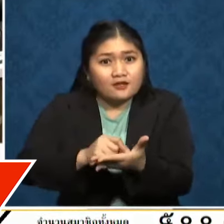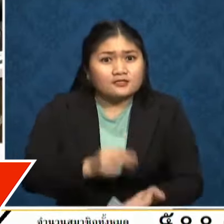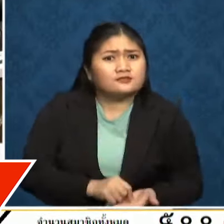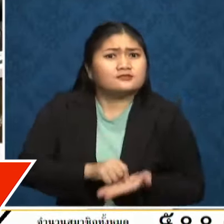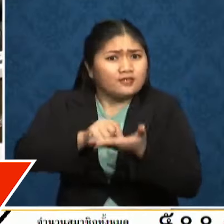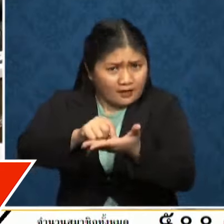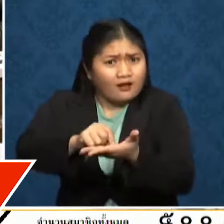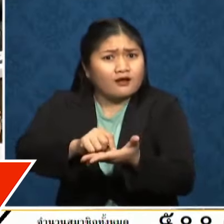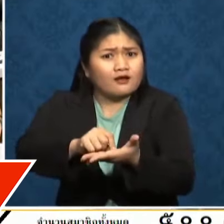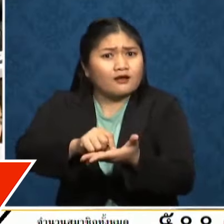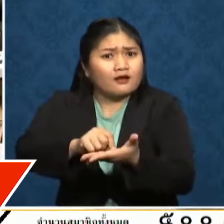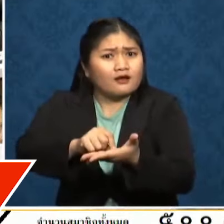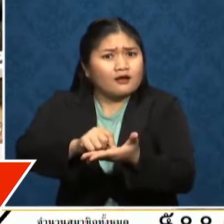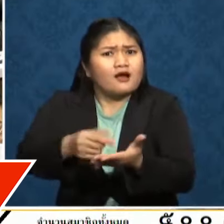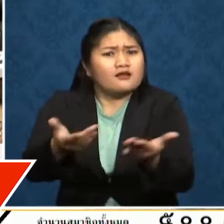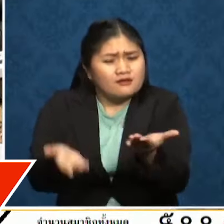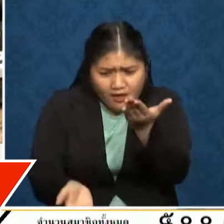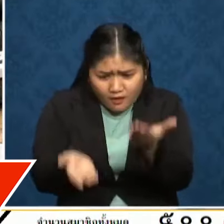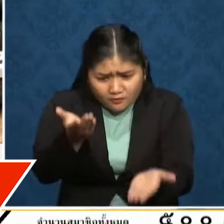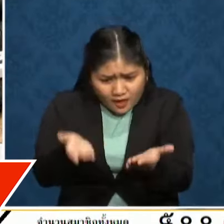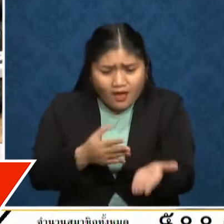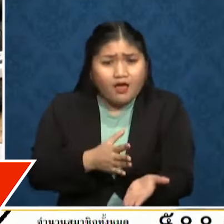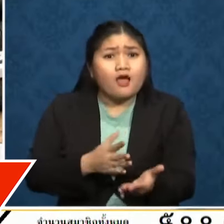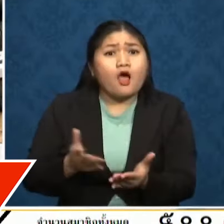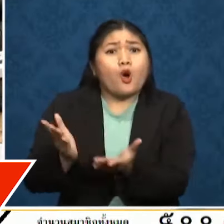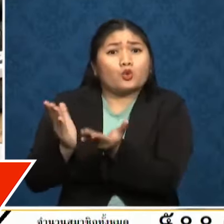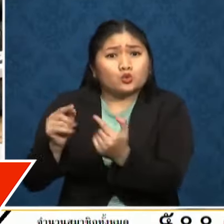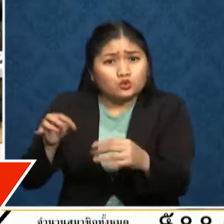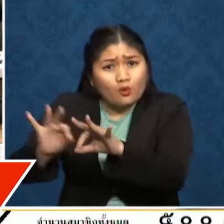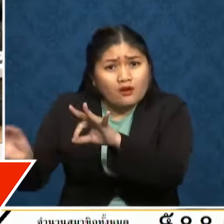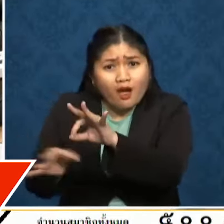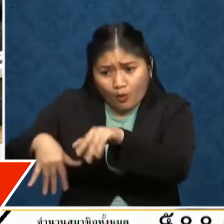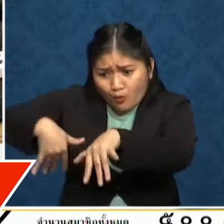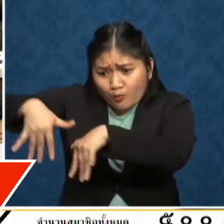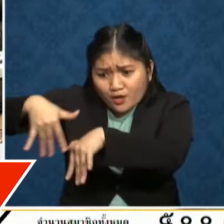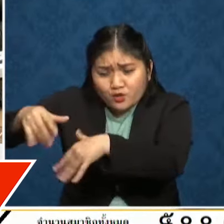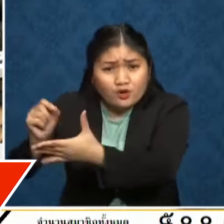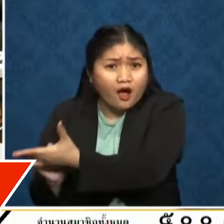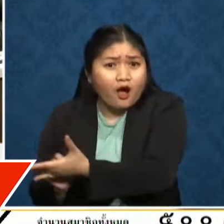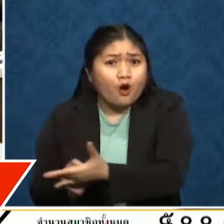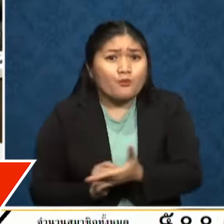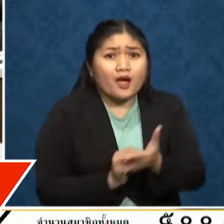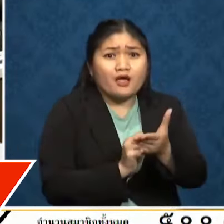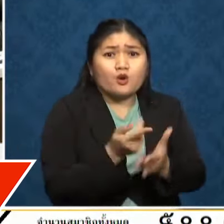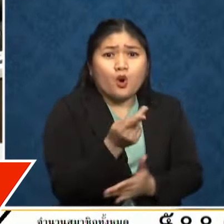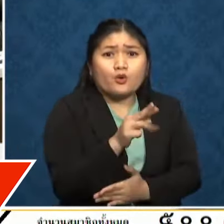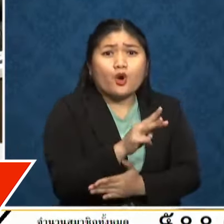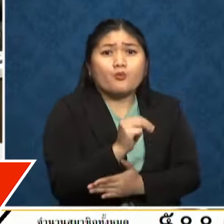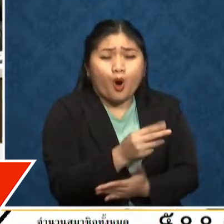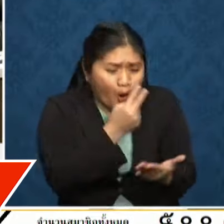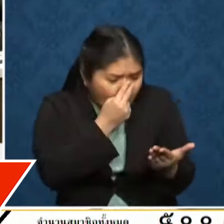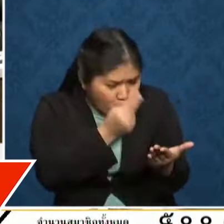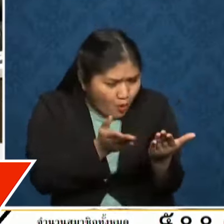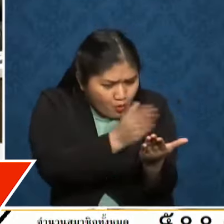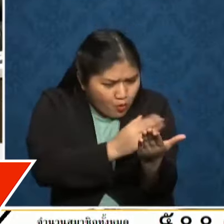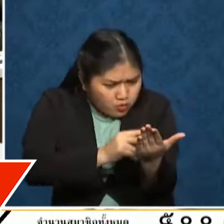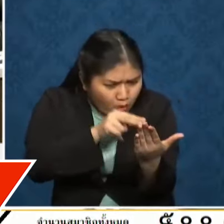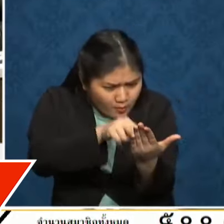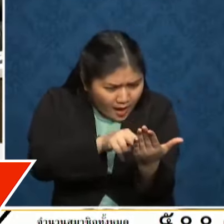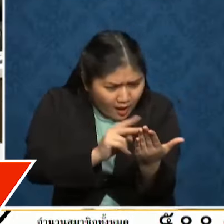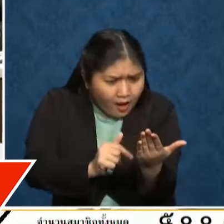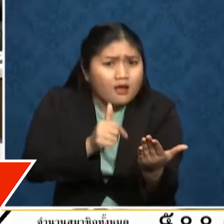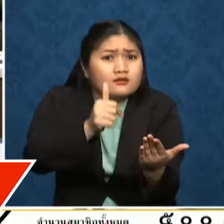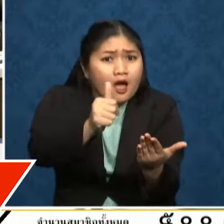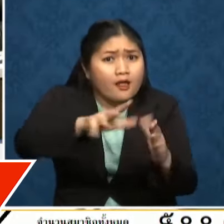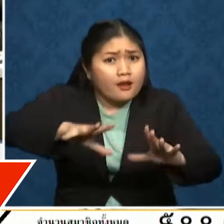สิครับหรือท่านก็เอาร่างภาพประชาชนไปให้คณะรธุมนตรีดูว่า รักการแบบนี้รับ